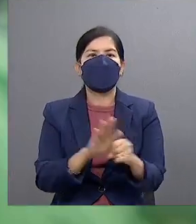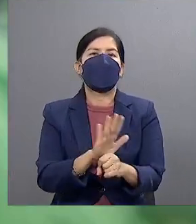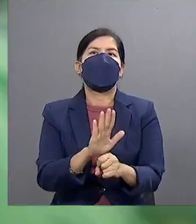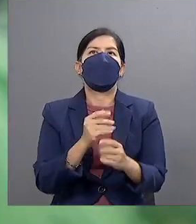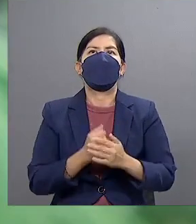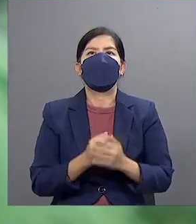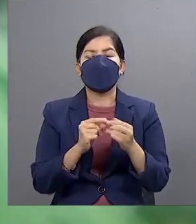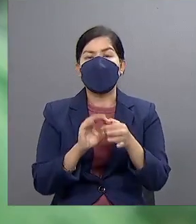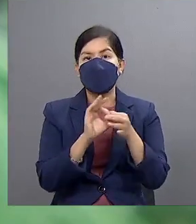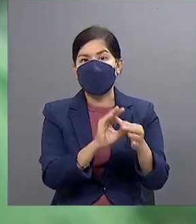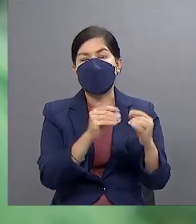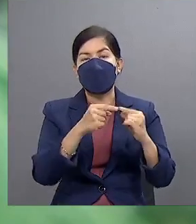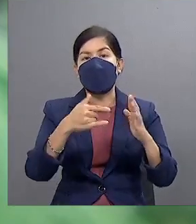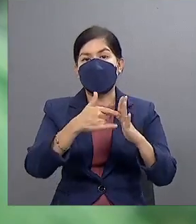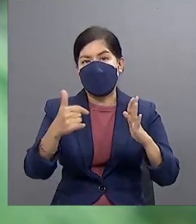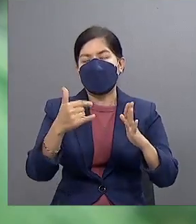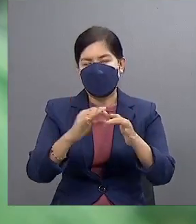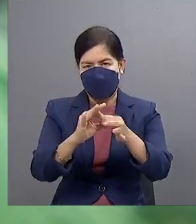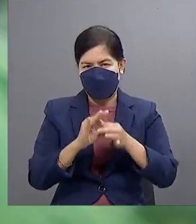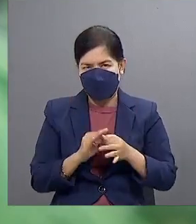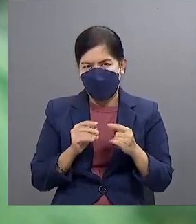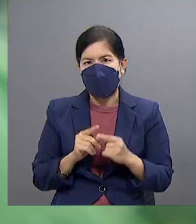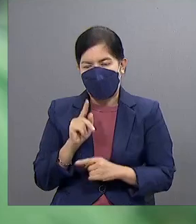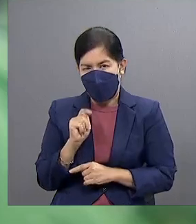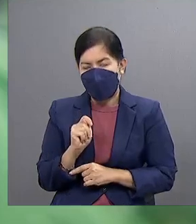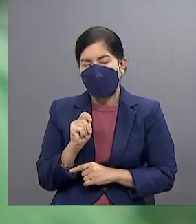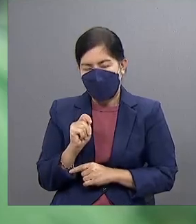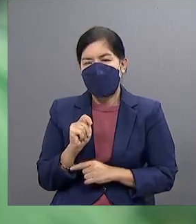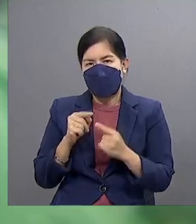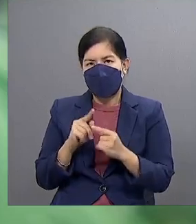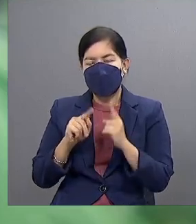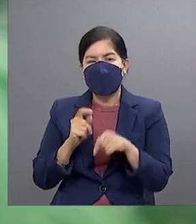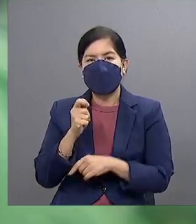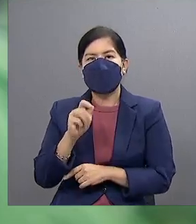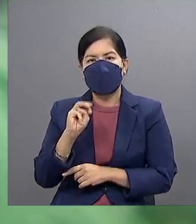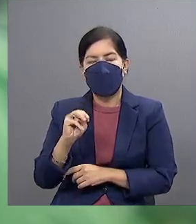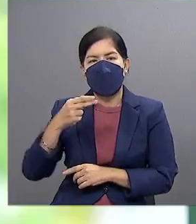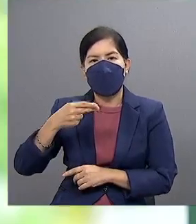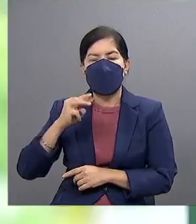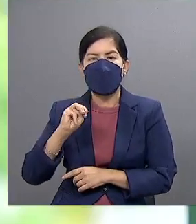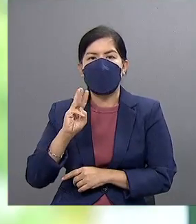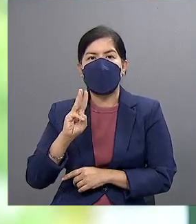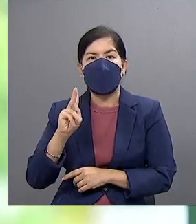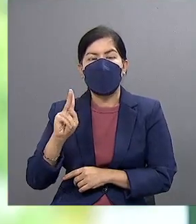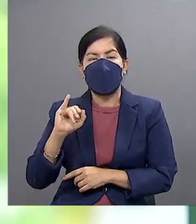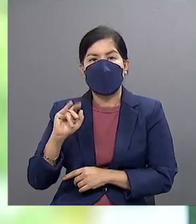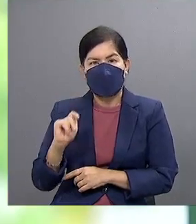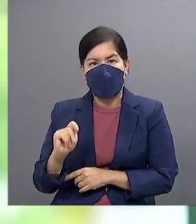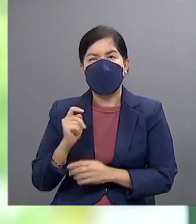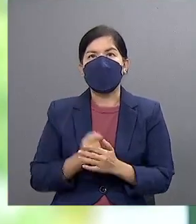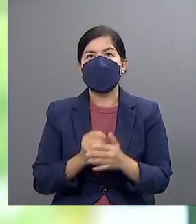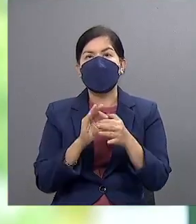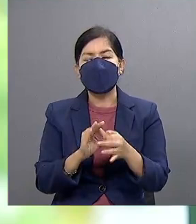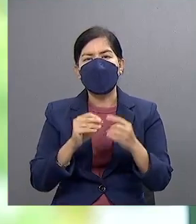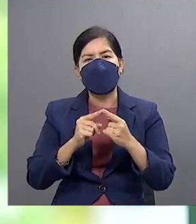ที่ส่งผลกับต่อมหมวกไต ใช่แล้วใช่แล้วครับ ค่ะแล้วอย่างเรื่องของการนอนส่งผลกับต่อมหมวกไตไหมคะ พวกนี้ก็คือความเครียดใช่ครับ อ ด